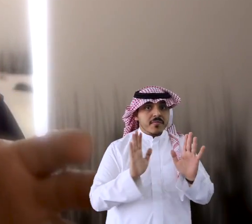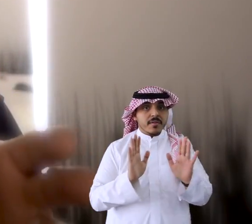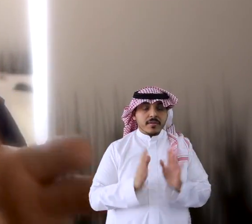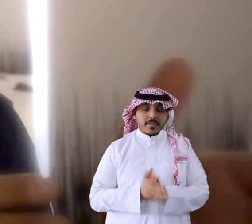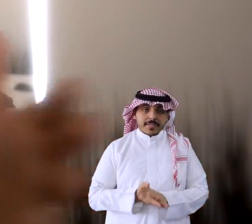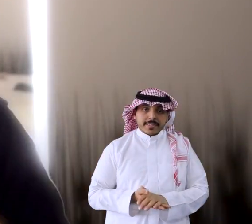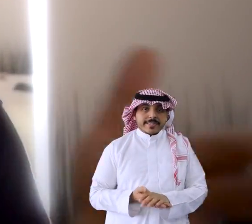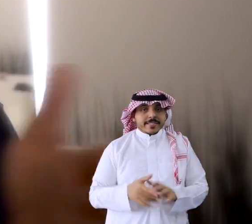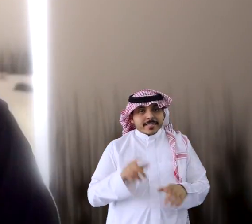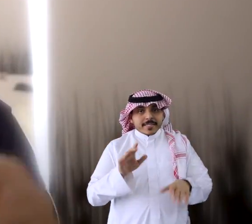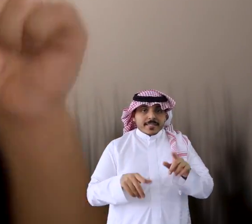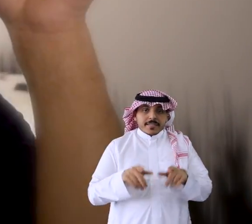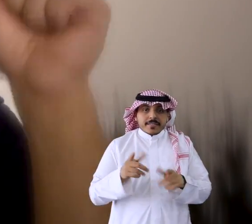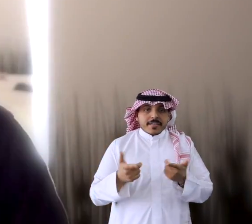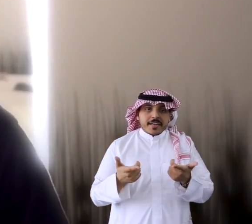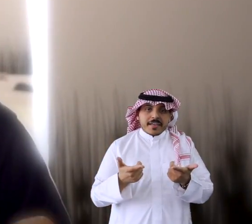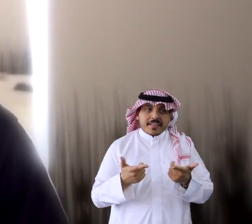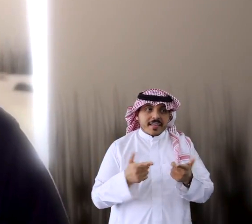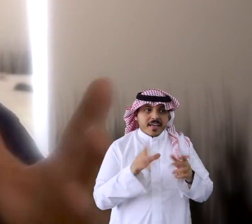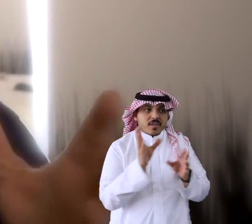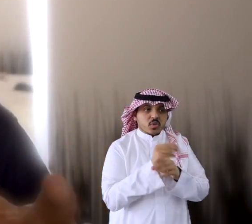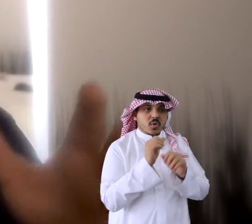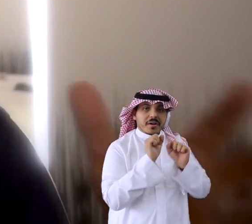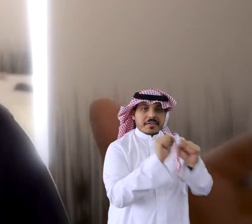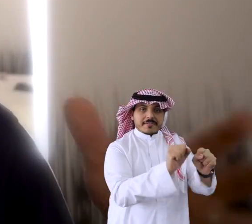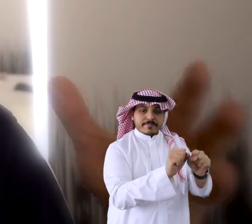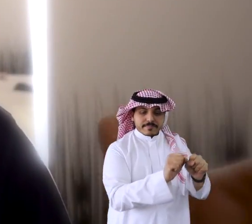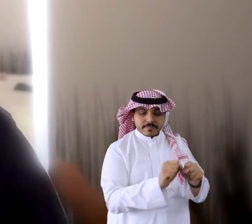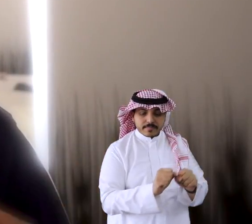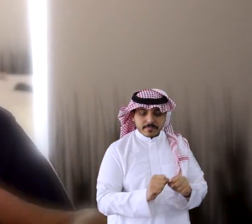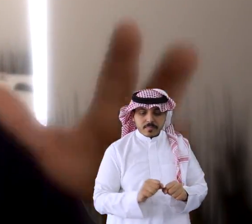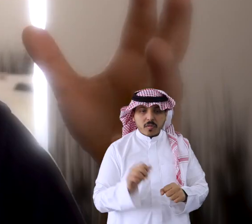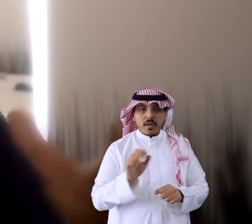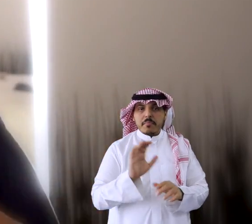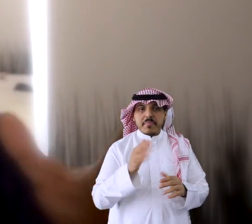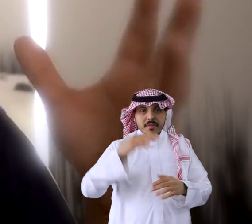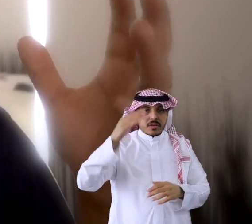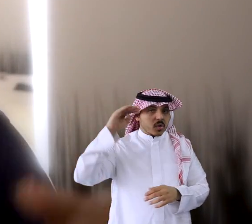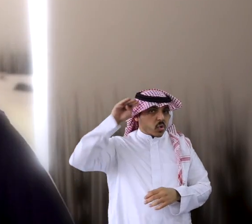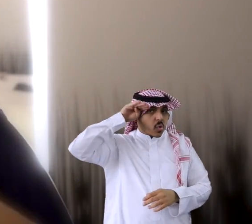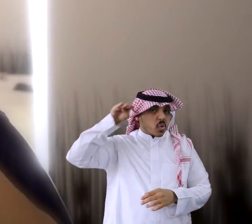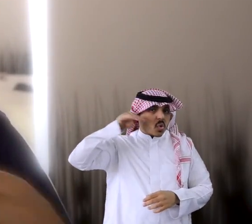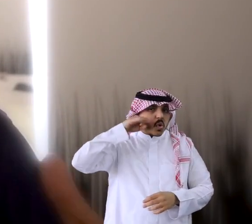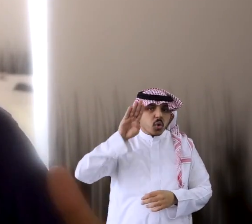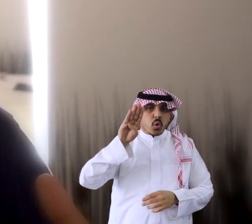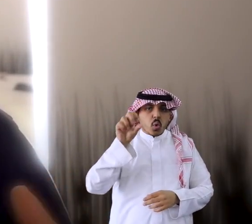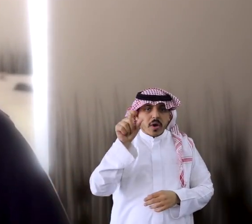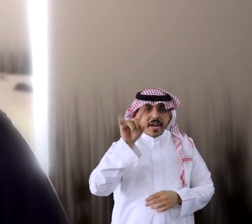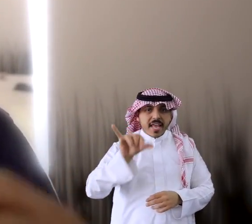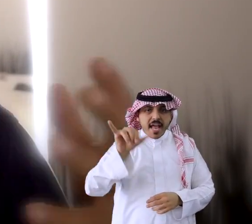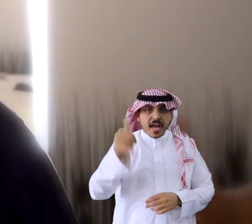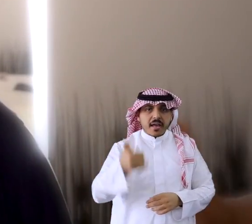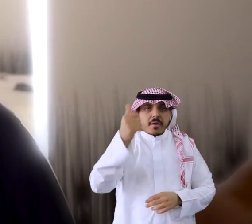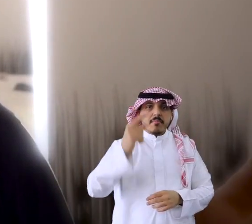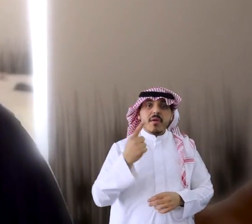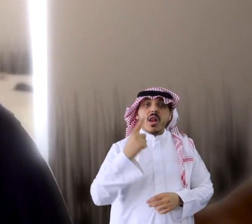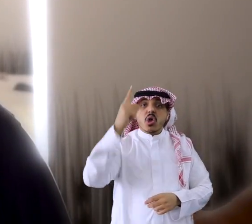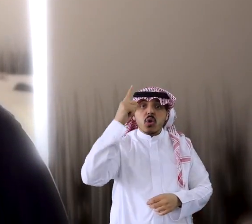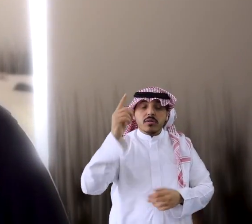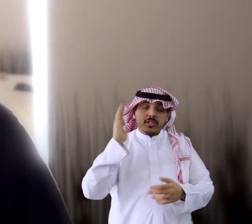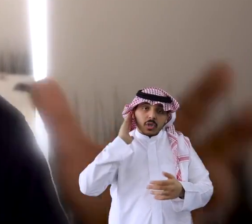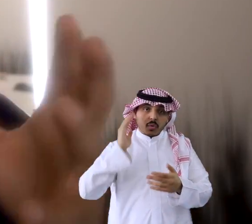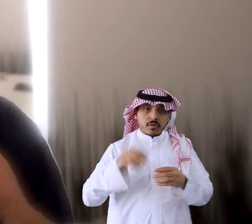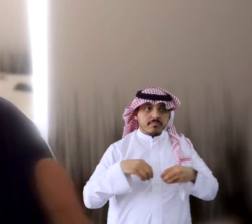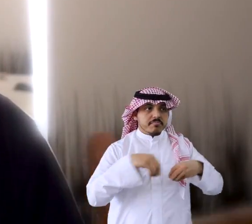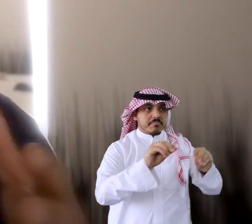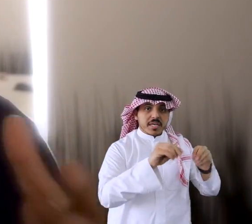اللي موجودة للسوق وما تقدر تحركها إلا لهذا السوق. فأنت انتجت للسوق الكوري اللي فيه 5G مليون جهاز وما نباع منهم إلا